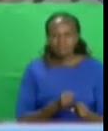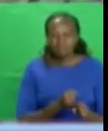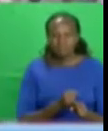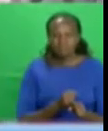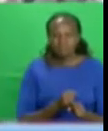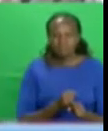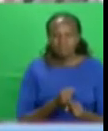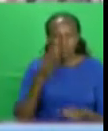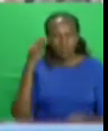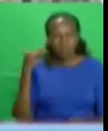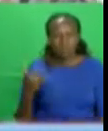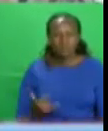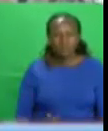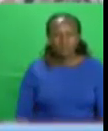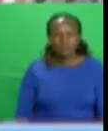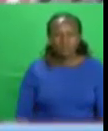ticket. Why?